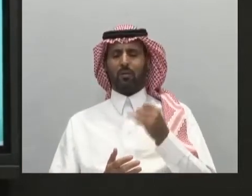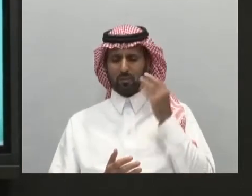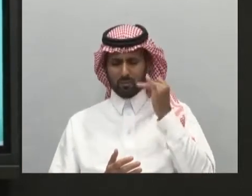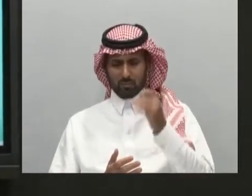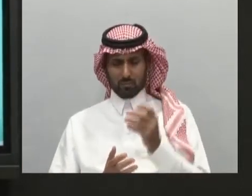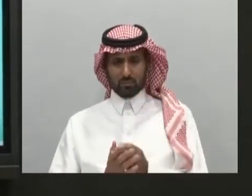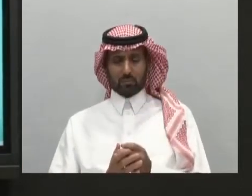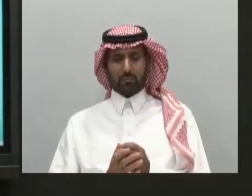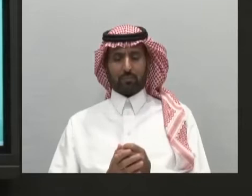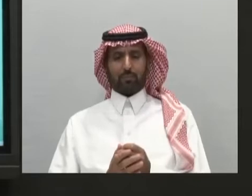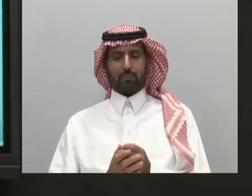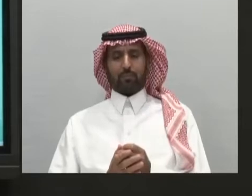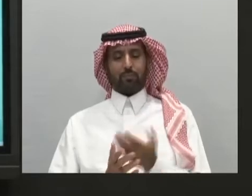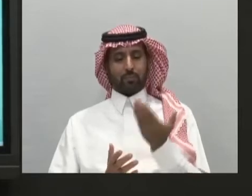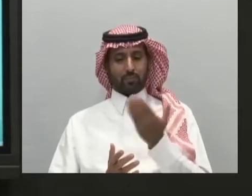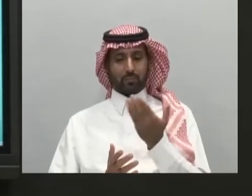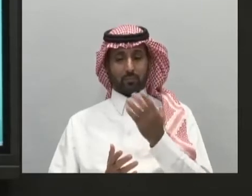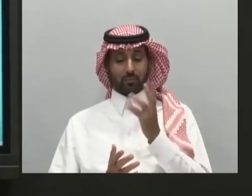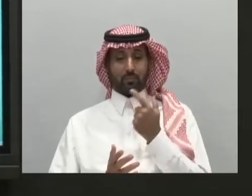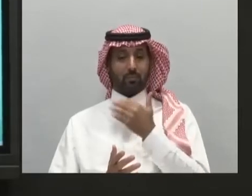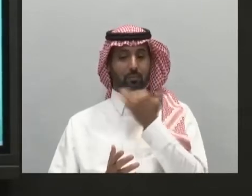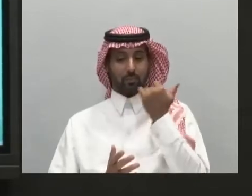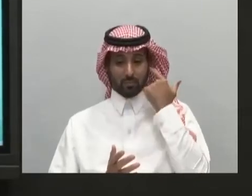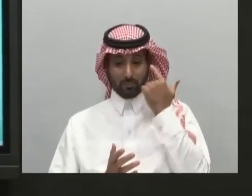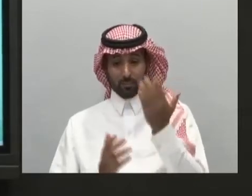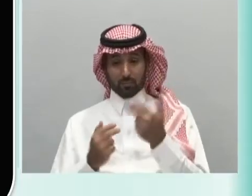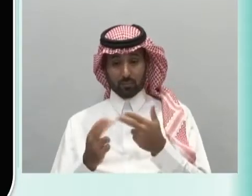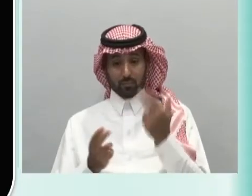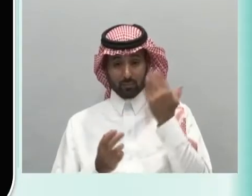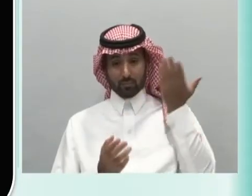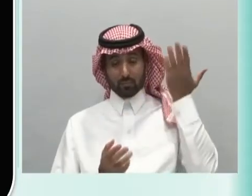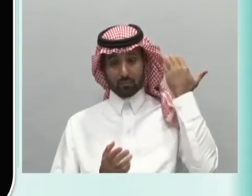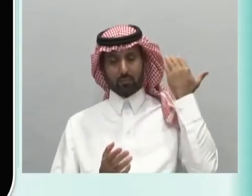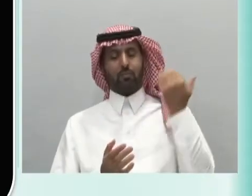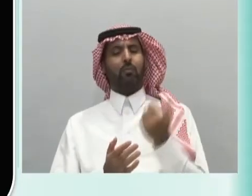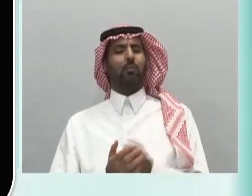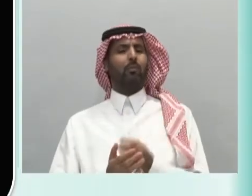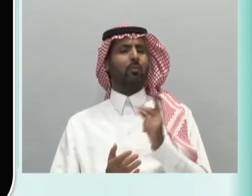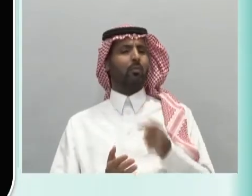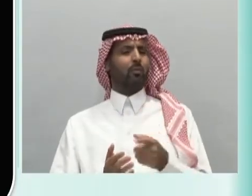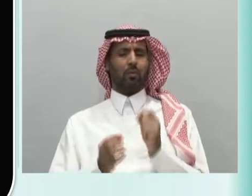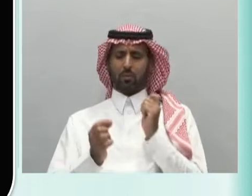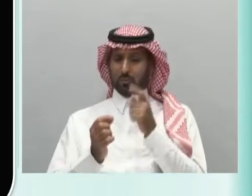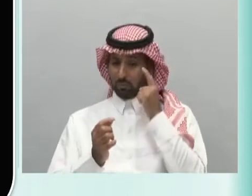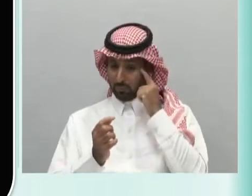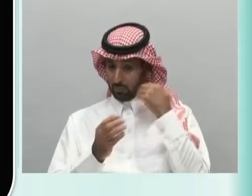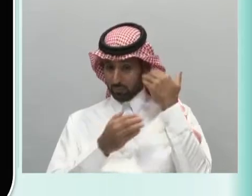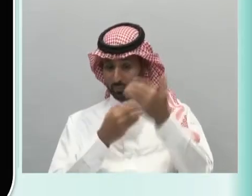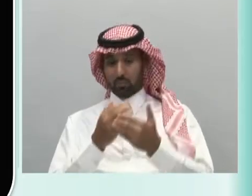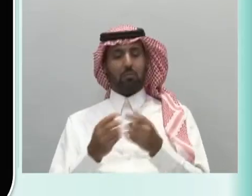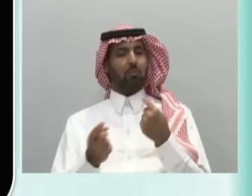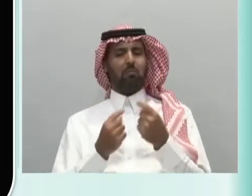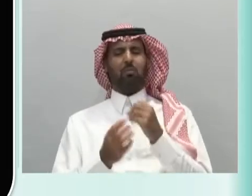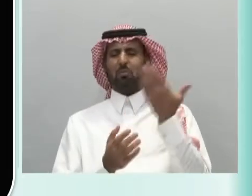عين Mega Goal 3. Before we start, let's review our plan for our class today. First, we're going to introduce a new